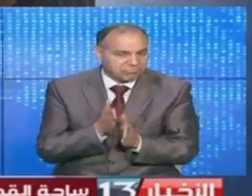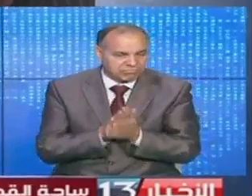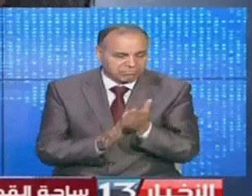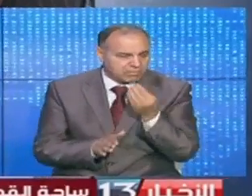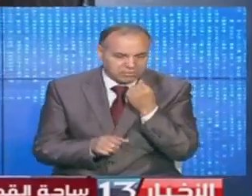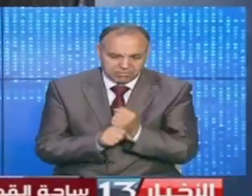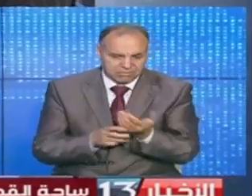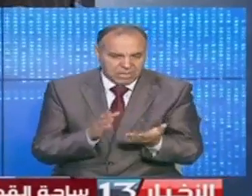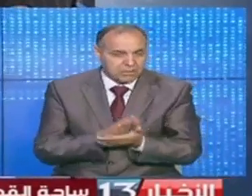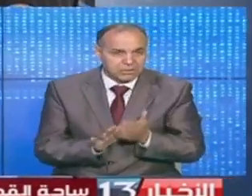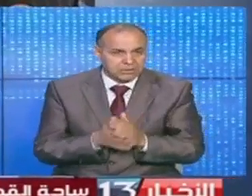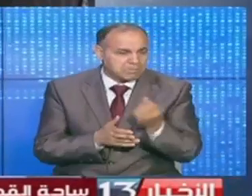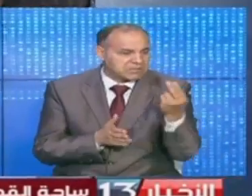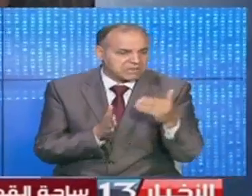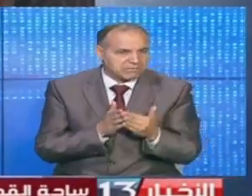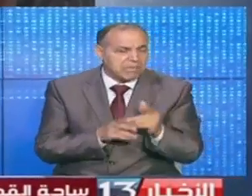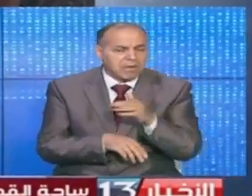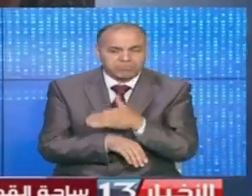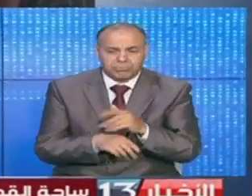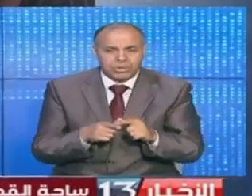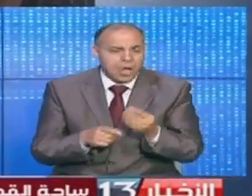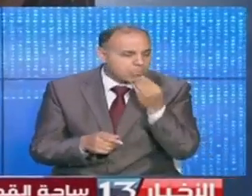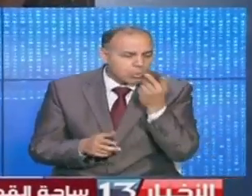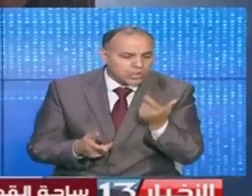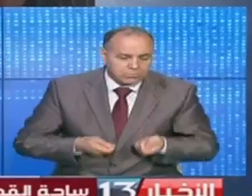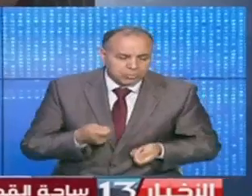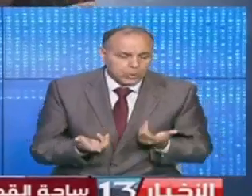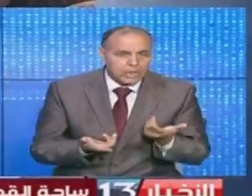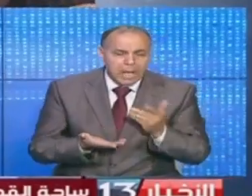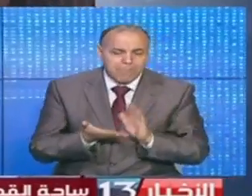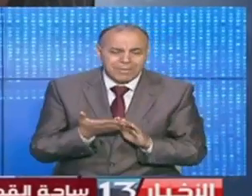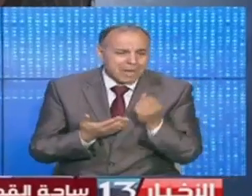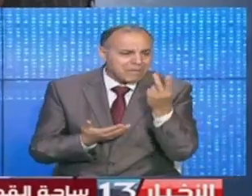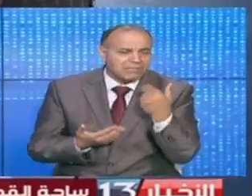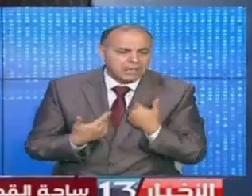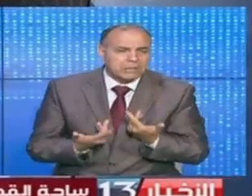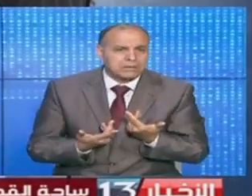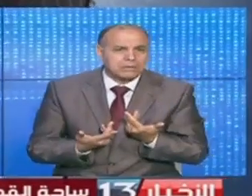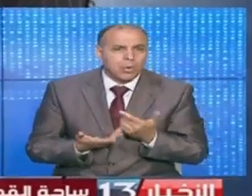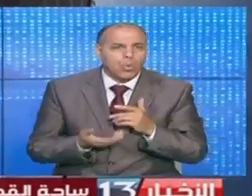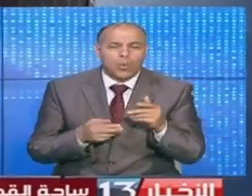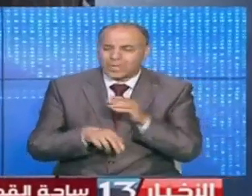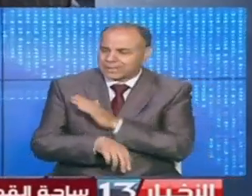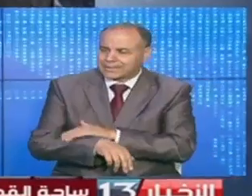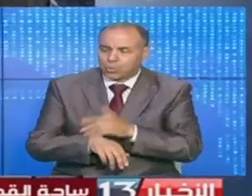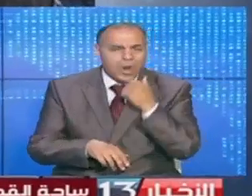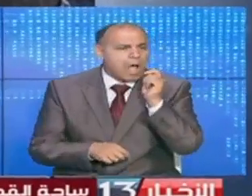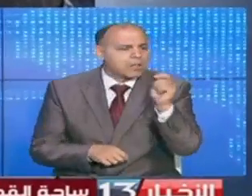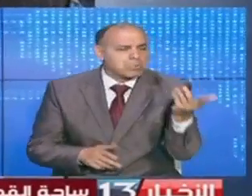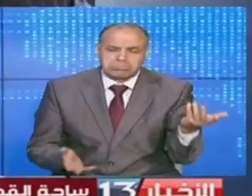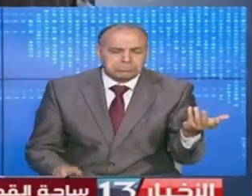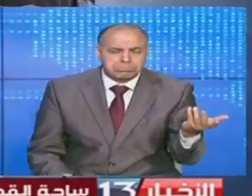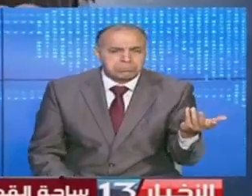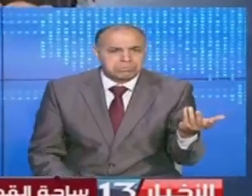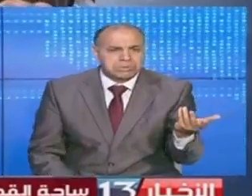ما عندها وين تخدم، فما ناس اللي قاعده تبطاله، منين مش يصرف؟ المنح ما وزعوهاش للصناع